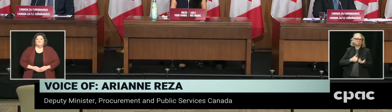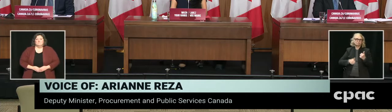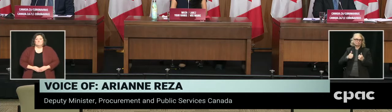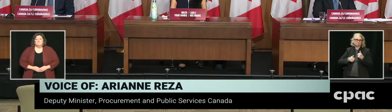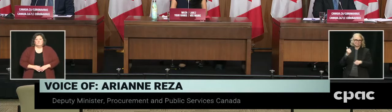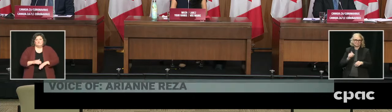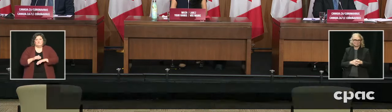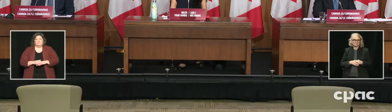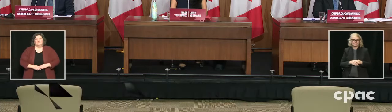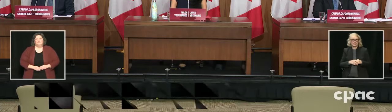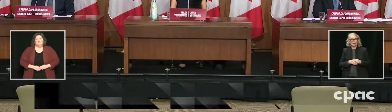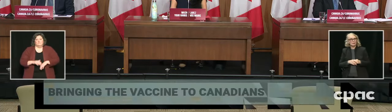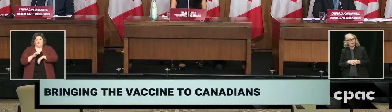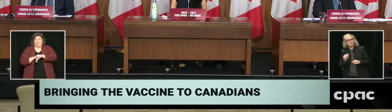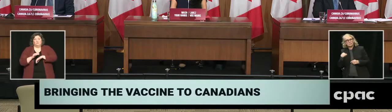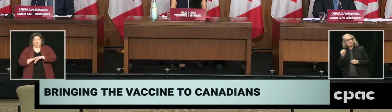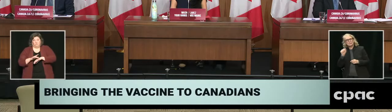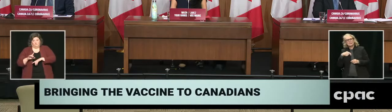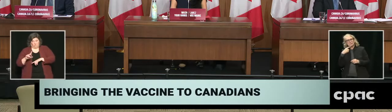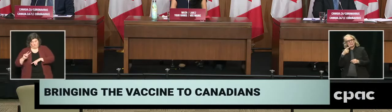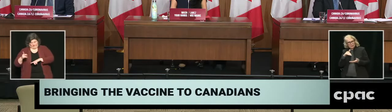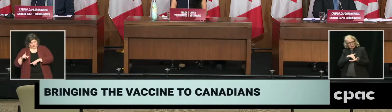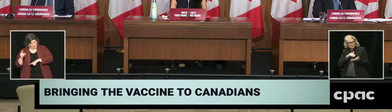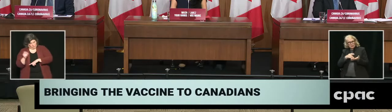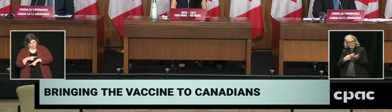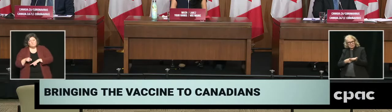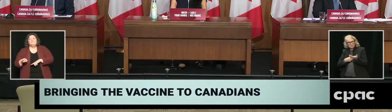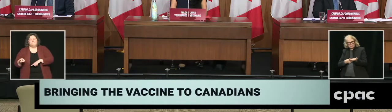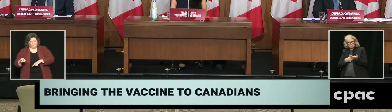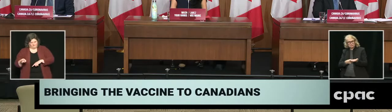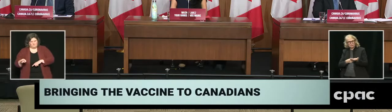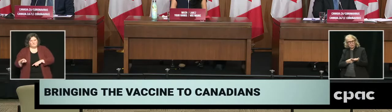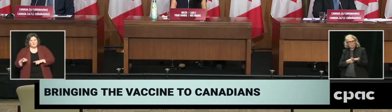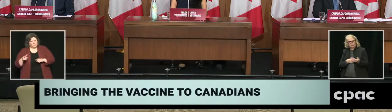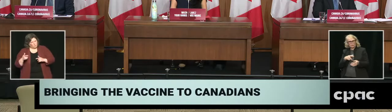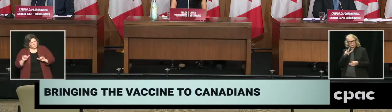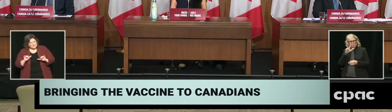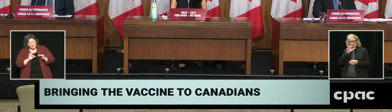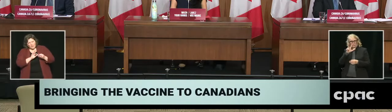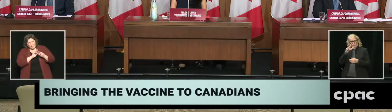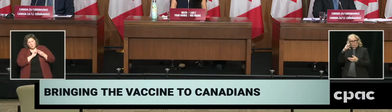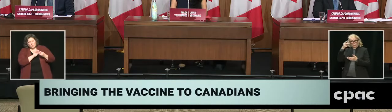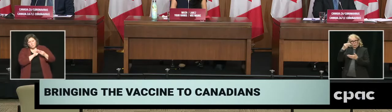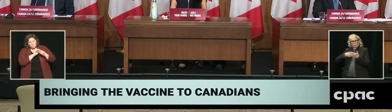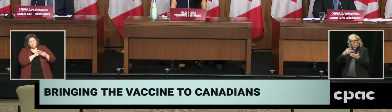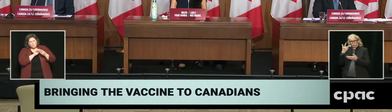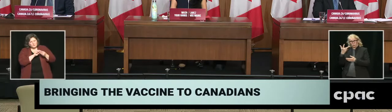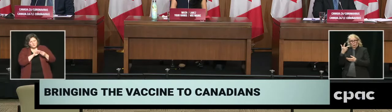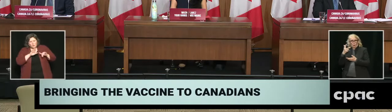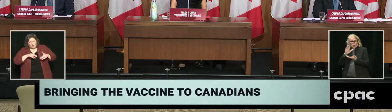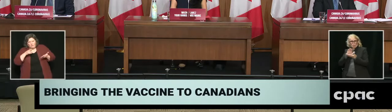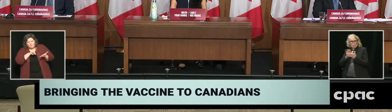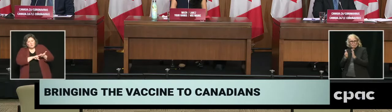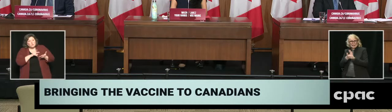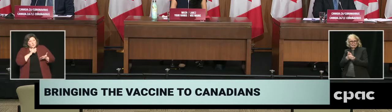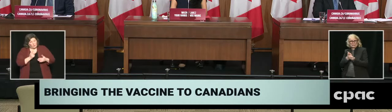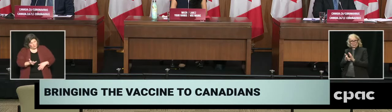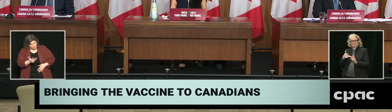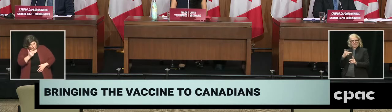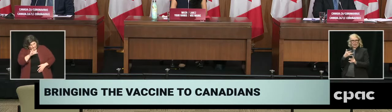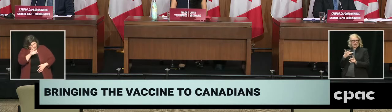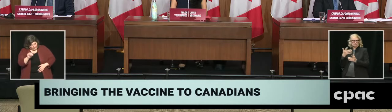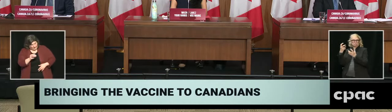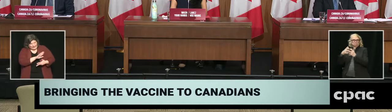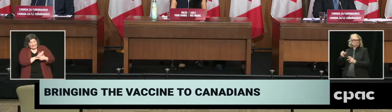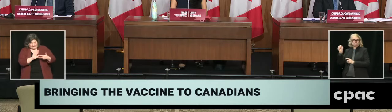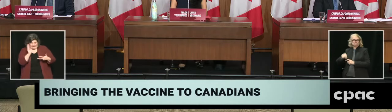Oui, alors vous dites qu'on est encore en train de négocier. Alors pour encore une fois les 3 contrats, les 3 compagnies qui sont les plus prometteuses là,